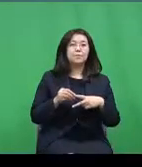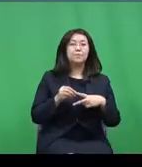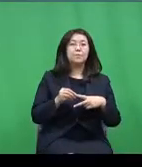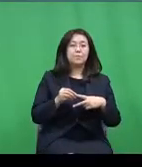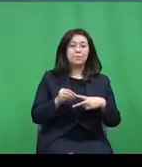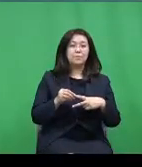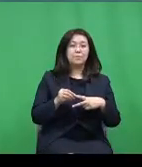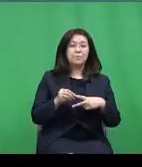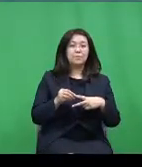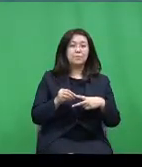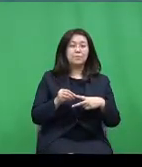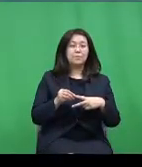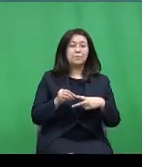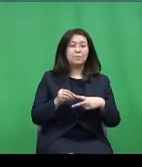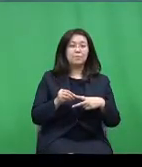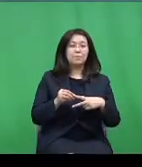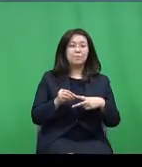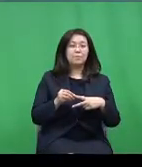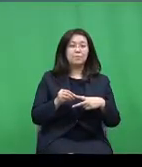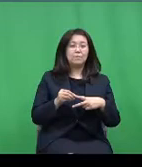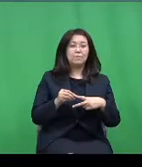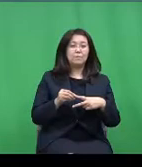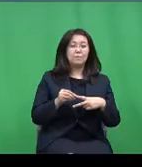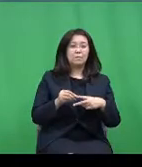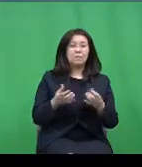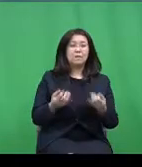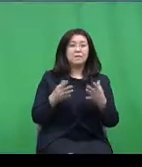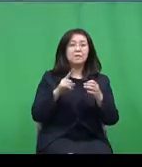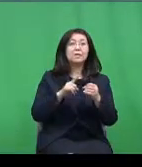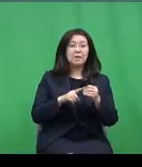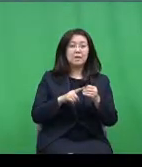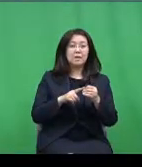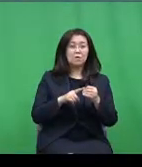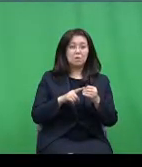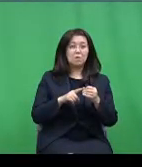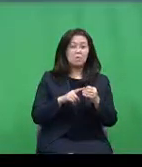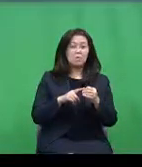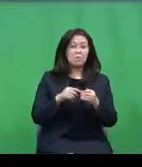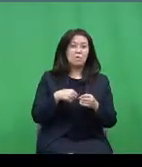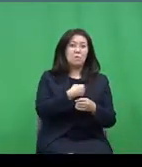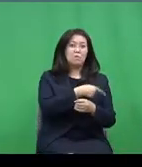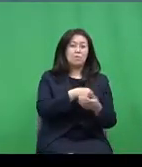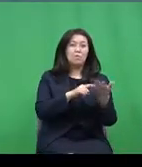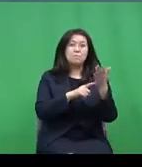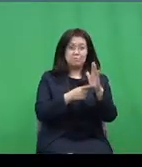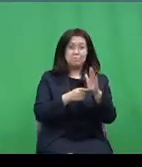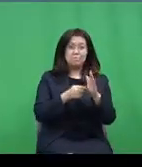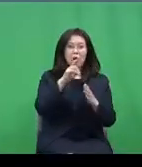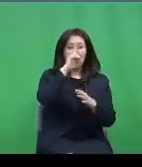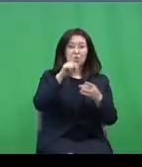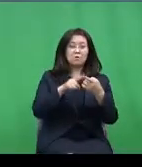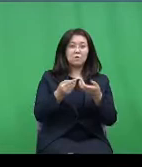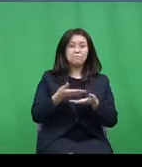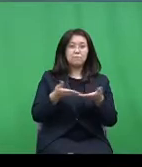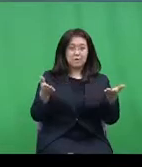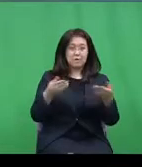ども、まあ、国府のこの、まあ、新年の抱負というところで、この19年3枚と、あと本格デビュー3